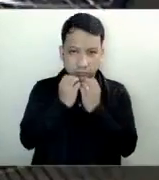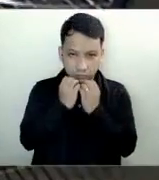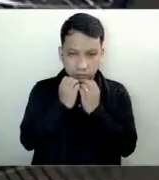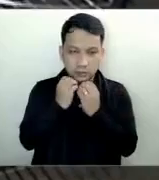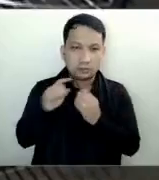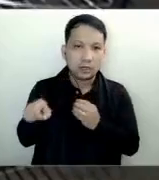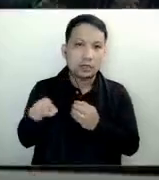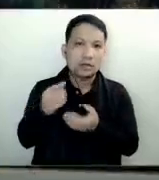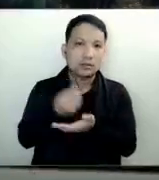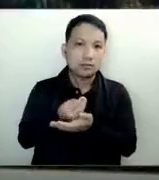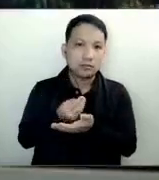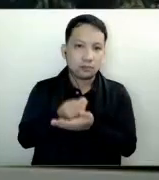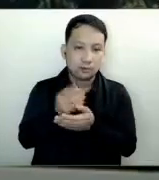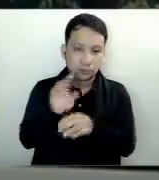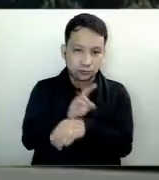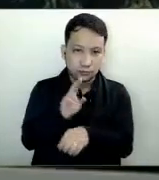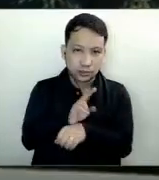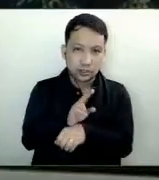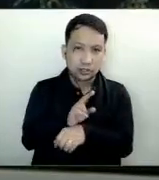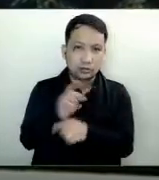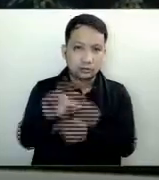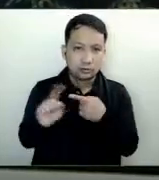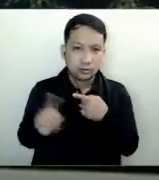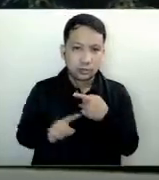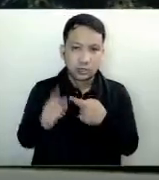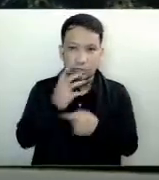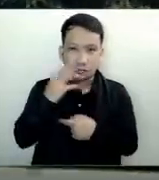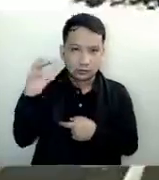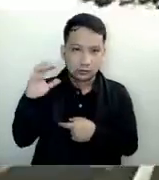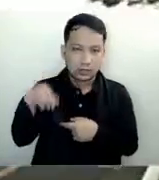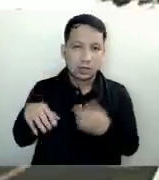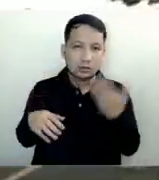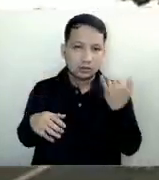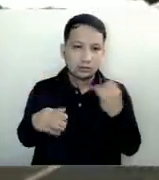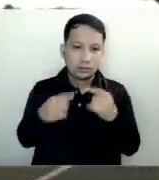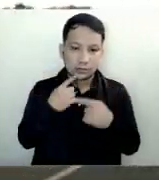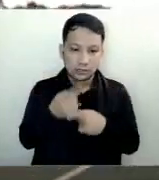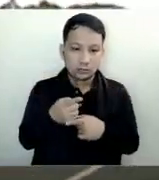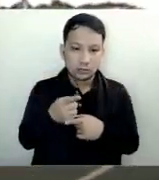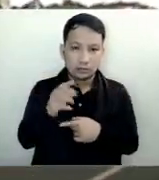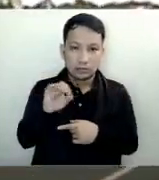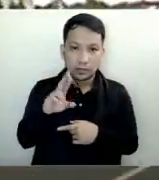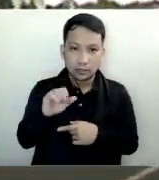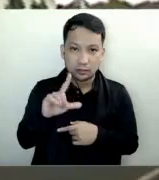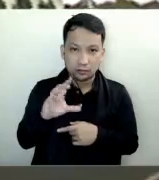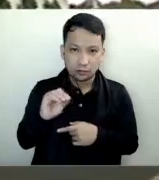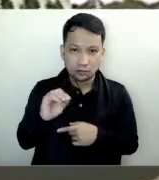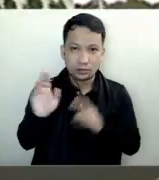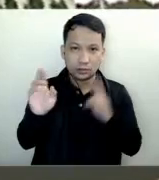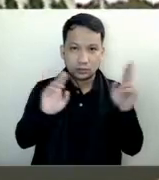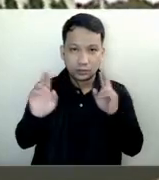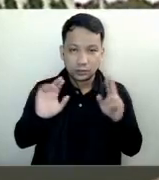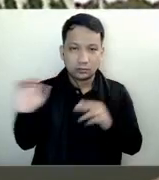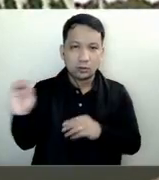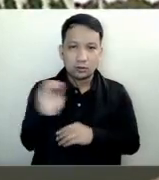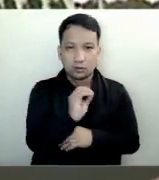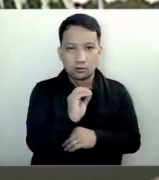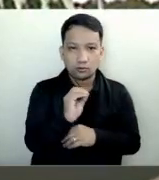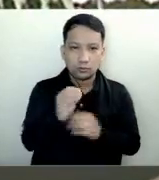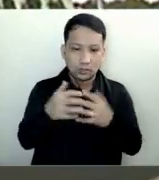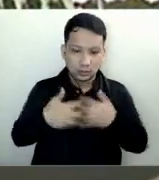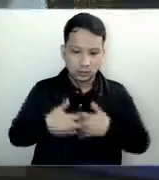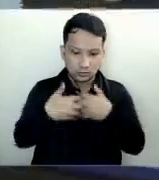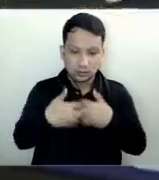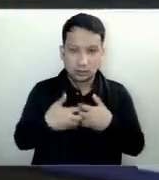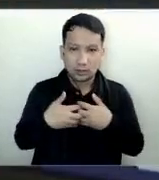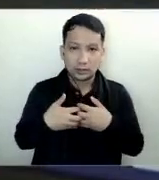ng kuryente sa kabila ng tag-init. Tiniyak naman ng Meralco na handang gumamit ng kani-kanilang generators ang